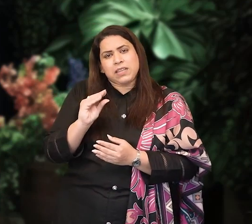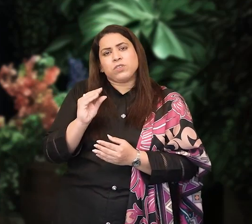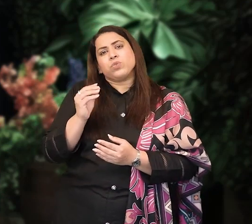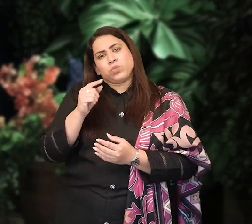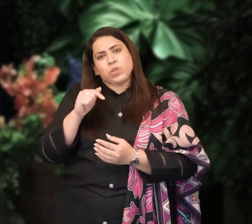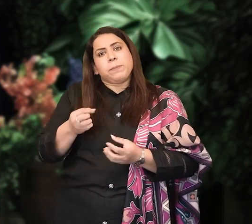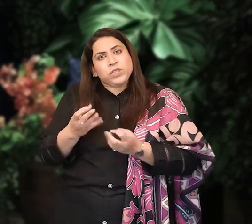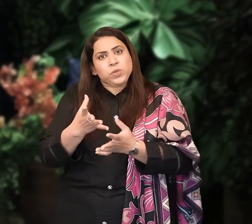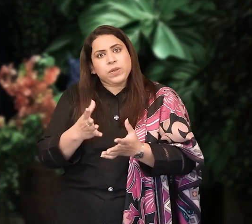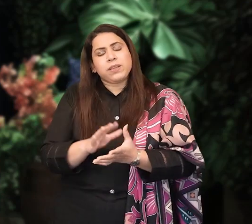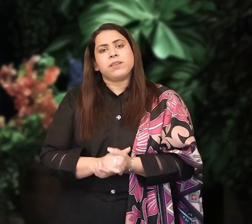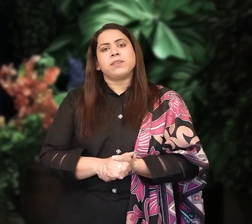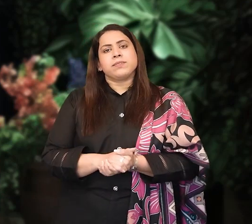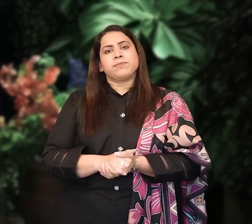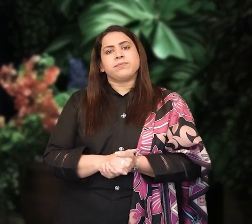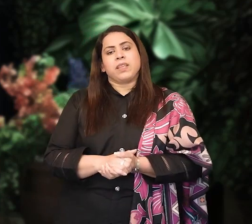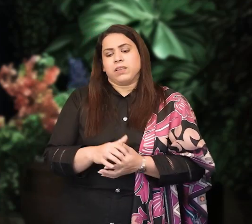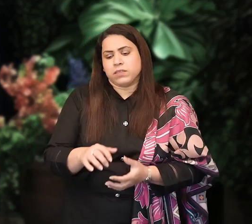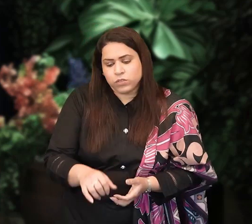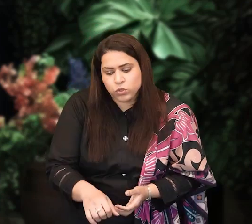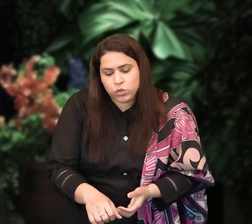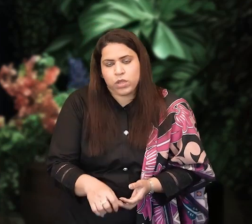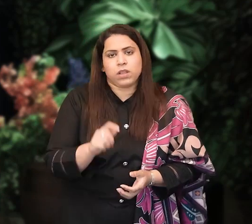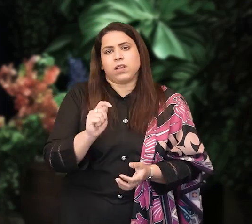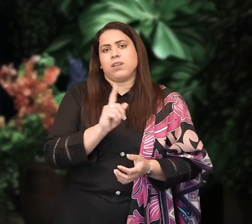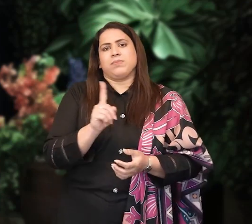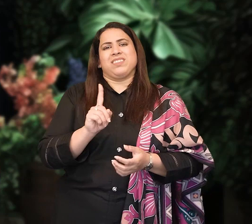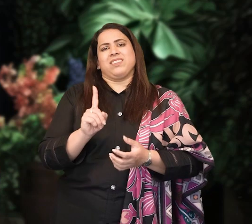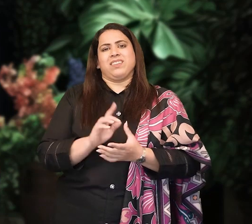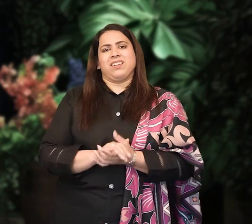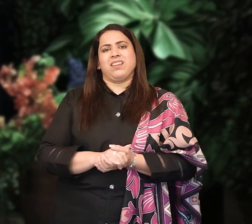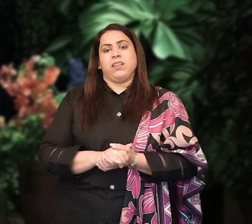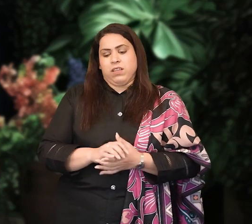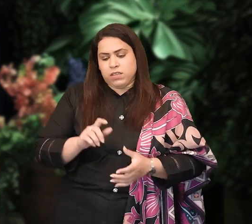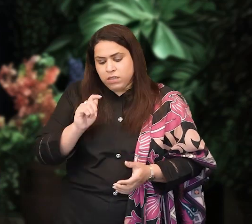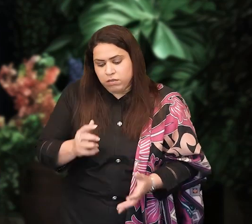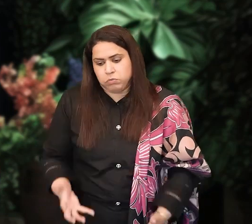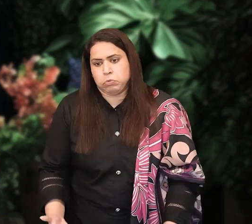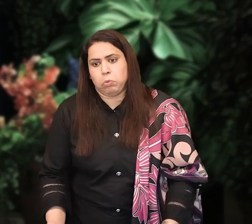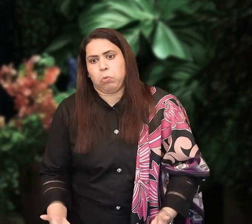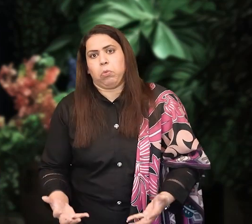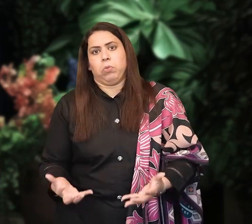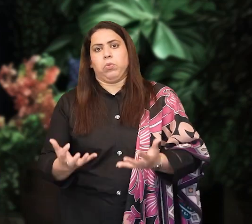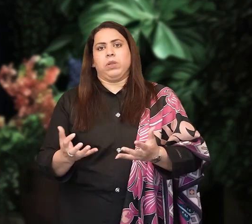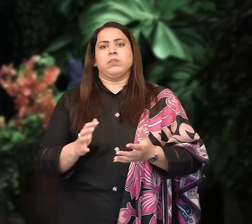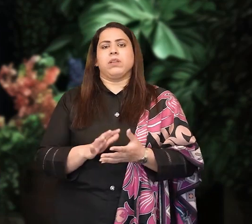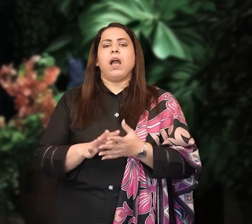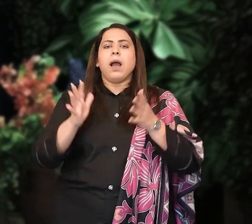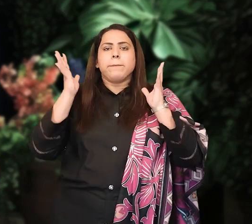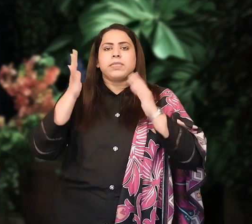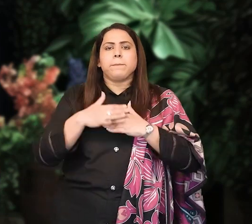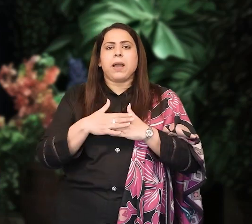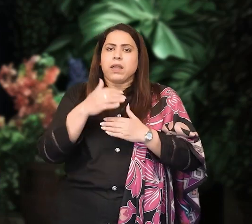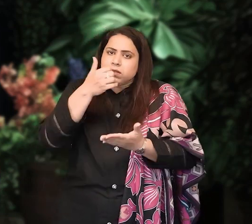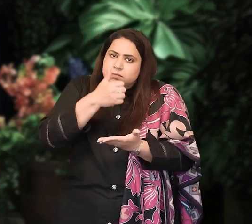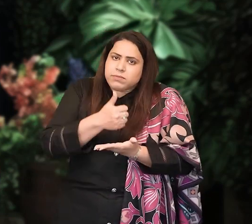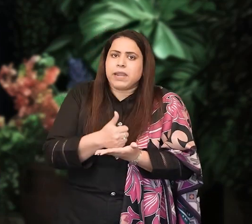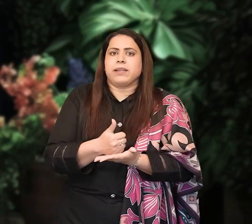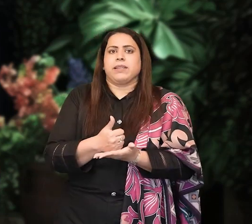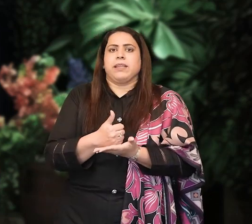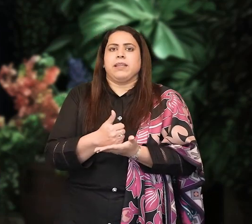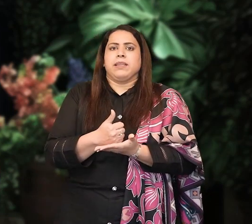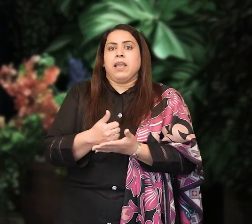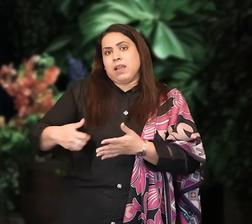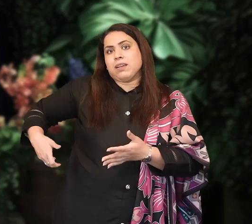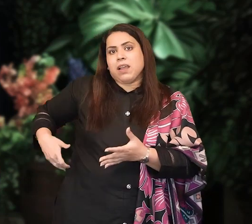भी हो सकती है। उसमें यह आता है कि आपने झुक कर कोई काम नहीं करना, झुक कर कोई वज़न नहीं उठाना। आप नमाज़ बैठकर अदा कर सकते हैं।